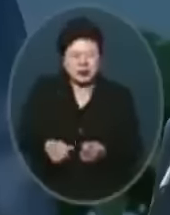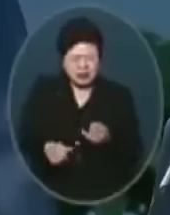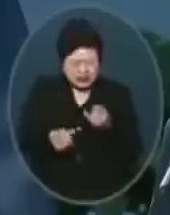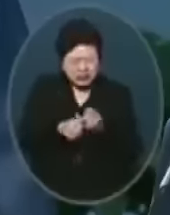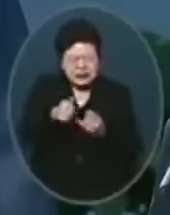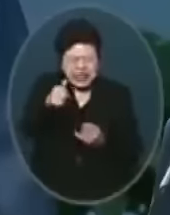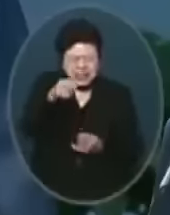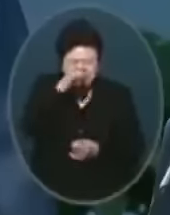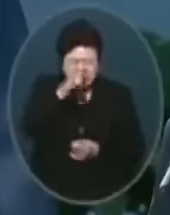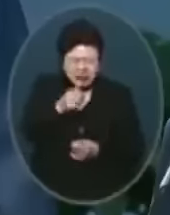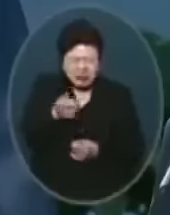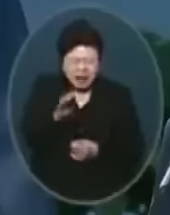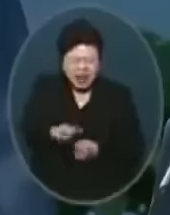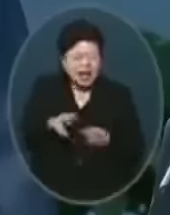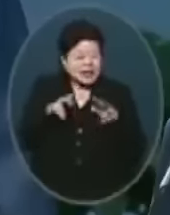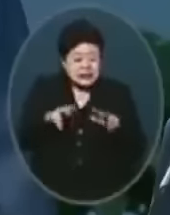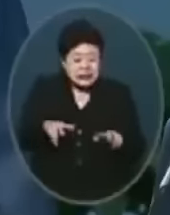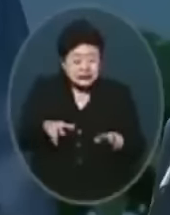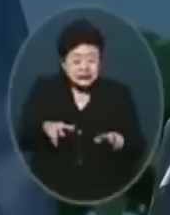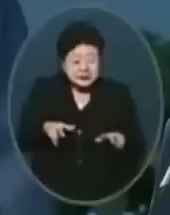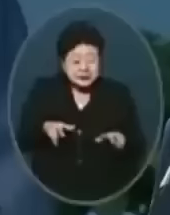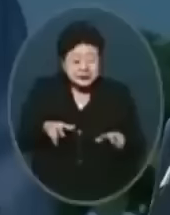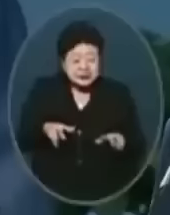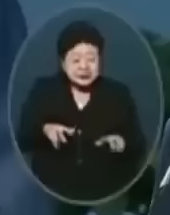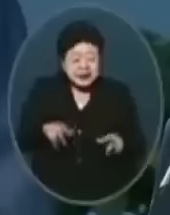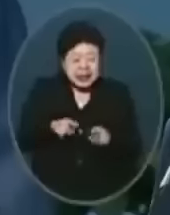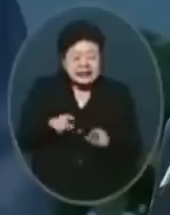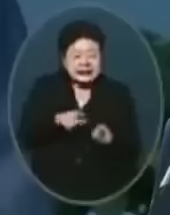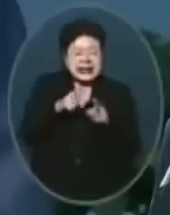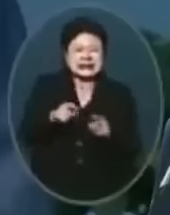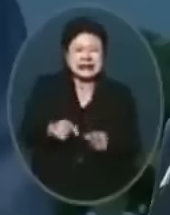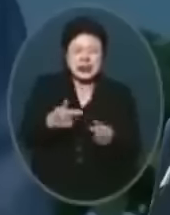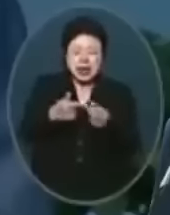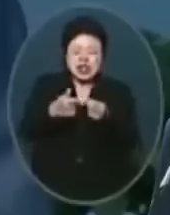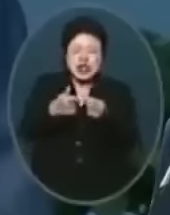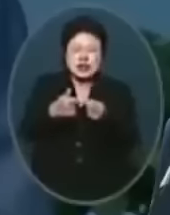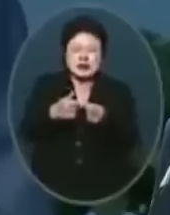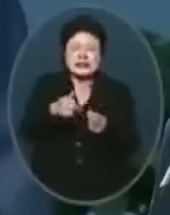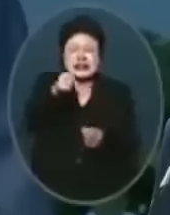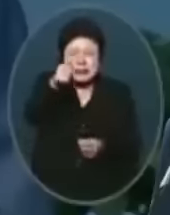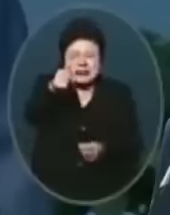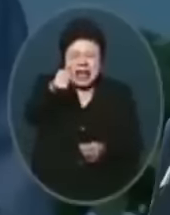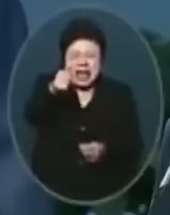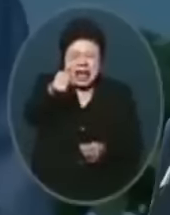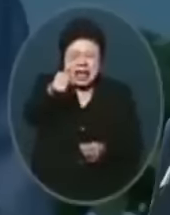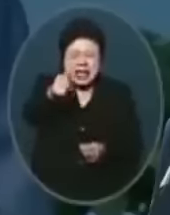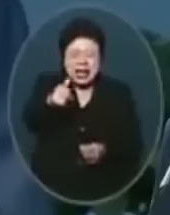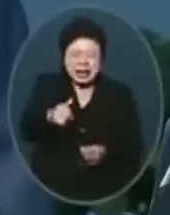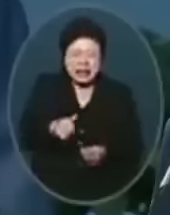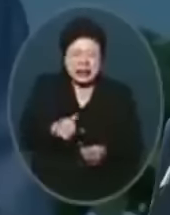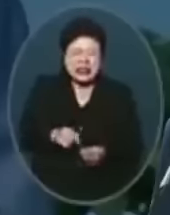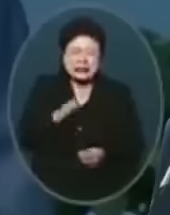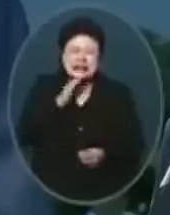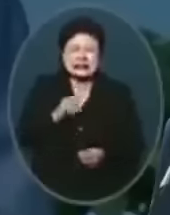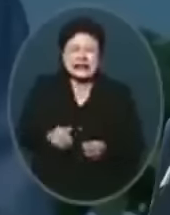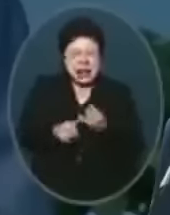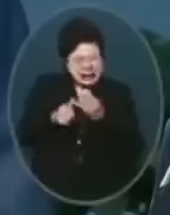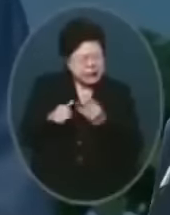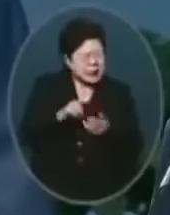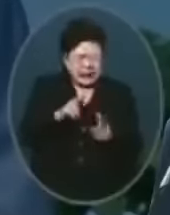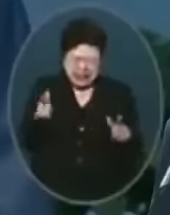내보내고 지금 데리고 산 분은 여섯 번째인데 당신 남편이